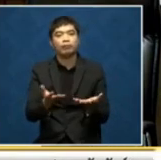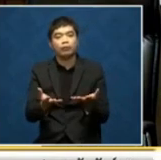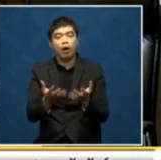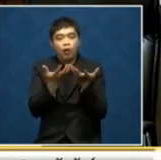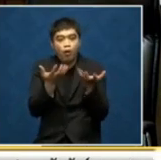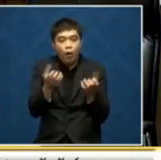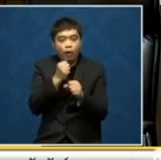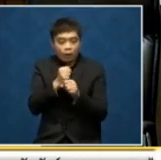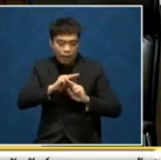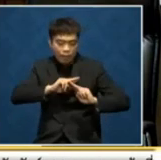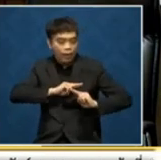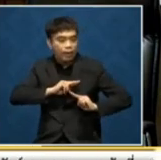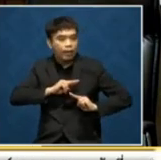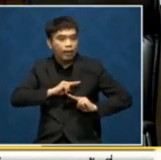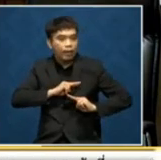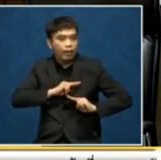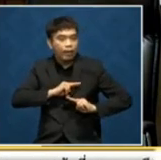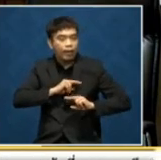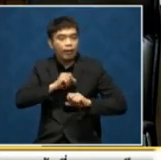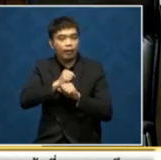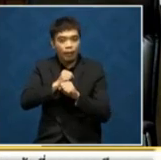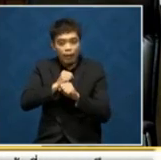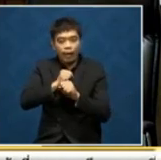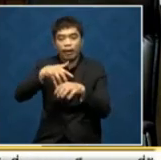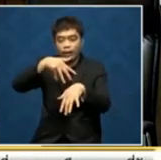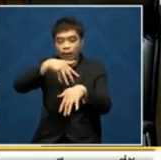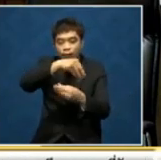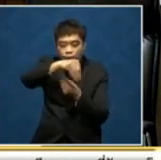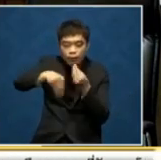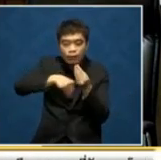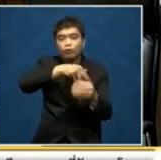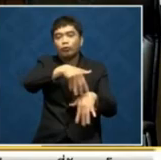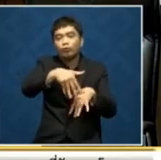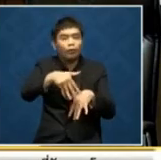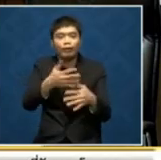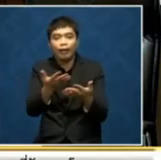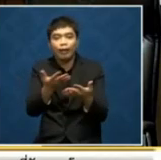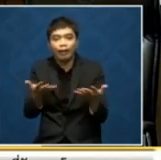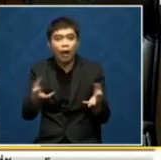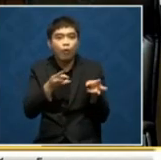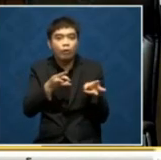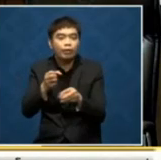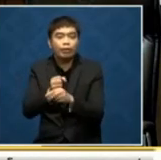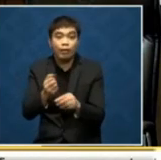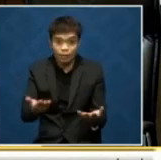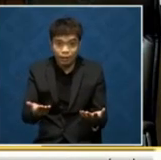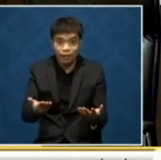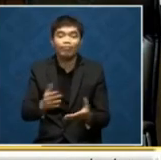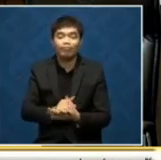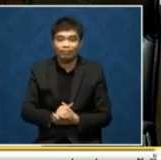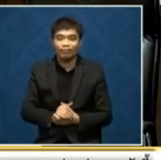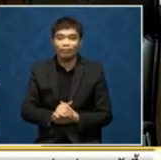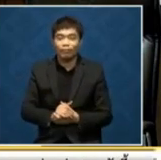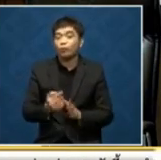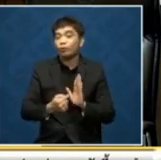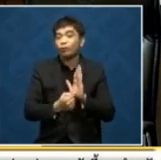แพลตฟอร์มสำหรับการค้าขายของเศรษฐกิจชุมชนนะครับแล้วก็งานสารบัญนะมียกตัวอย่างว่าผมเคยเป็น